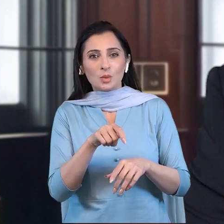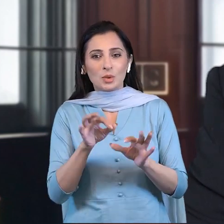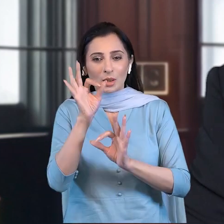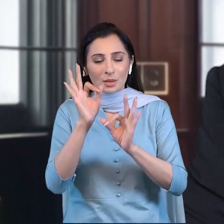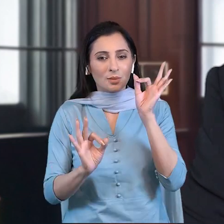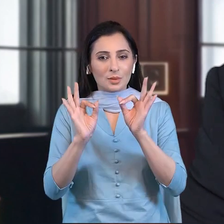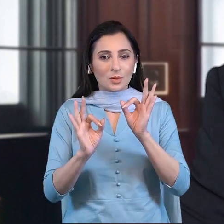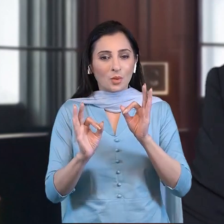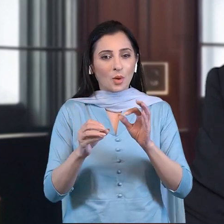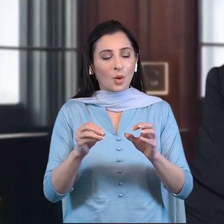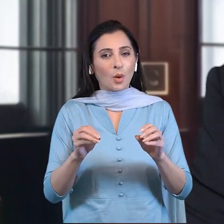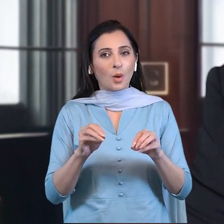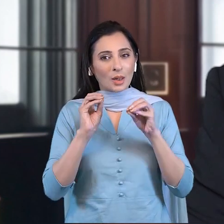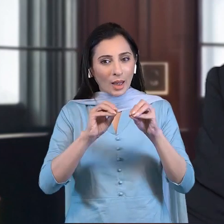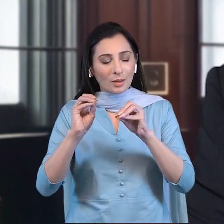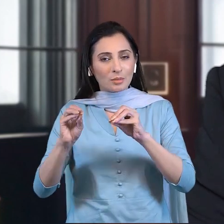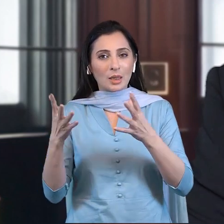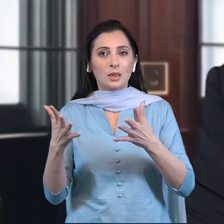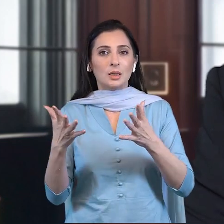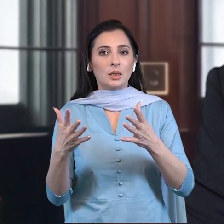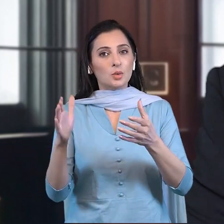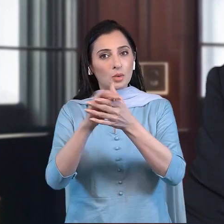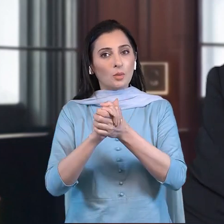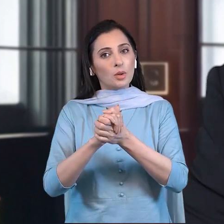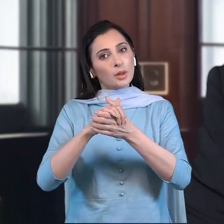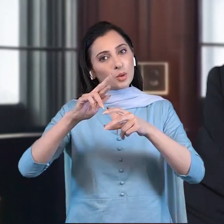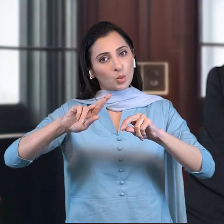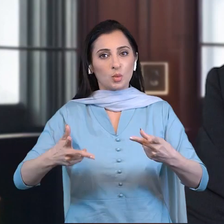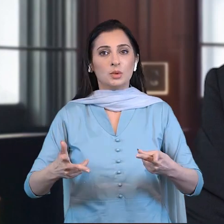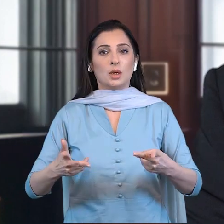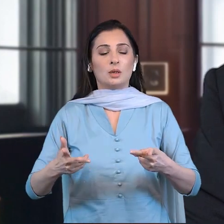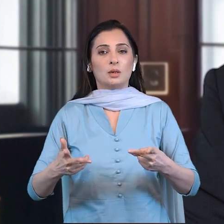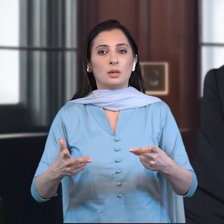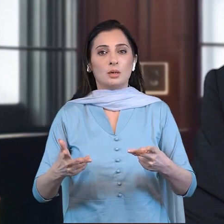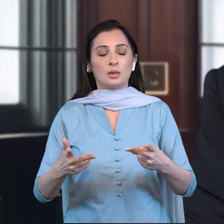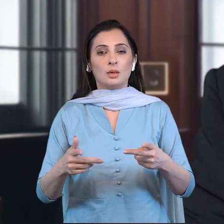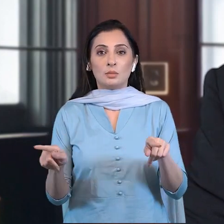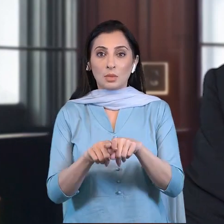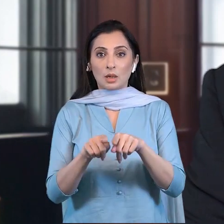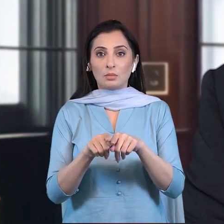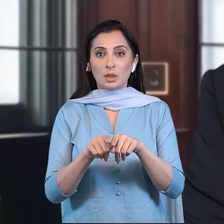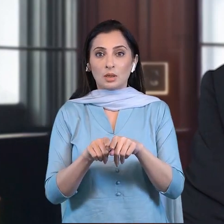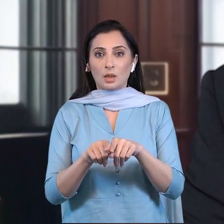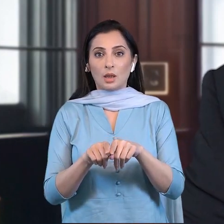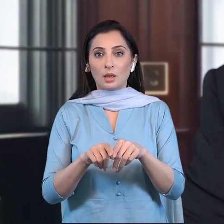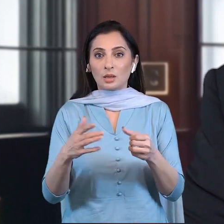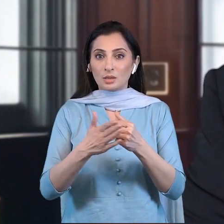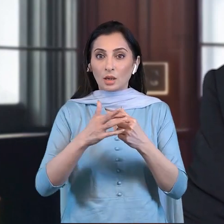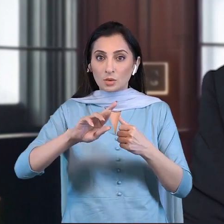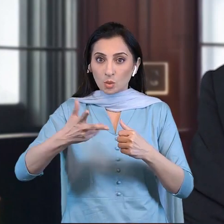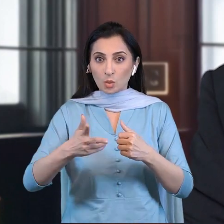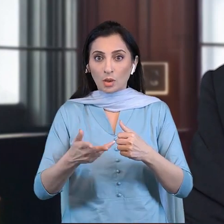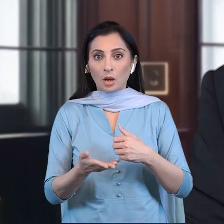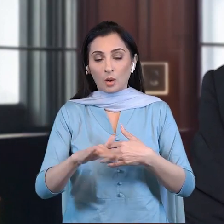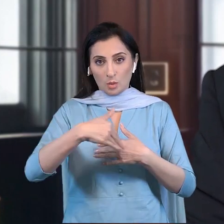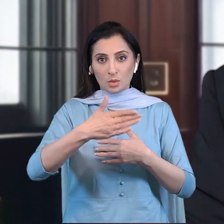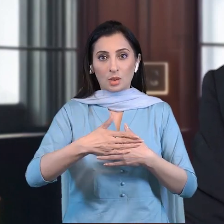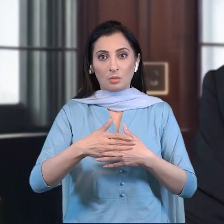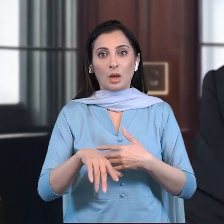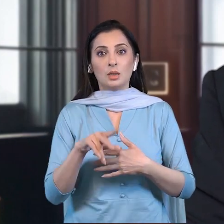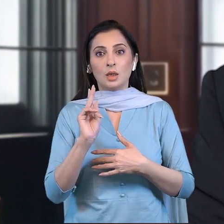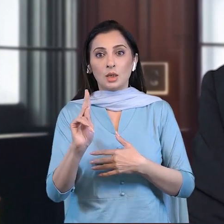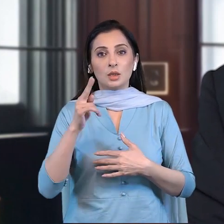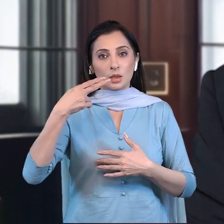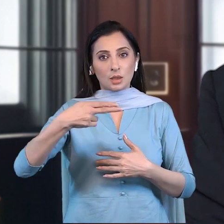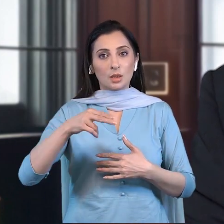لا آرڈیننس رول 8 اور 10 کے تحت اس کو بنایا گیا ہے۔ اسلام میں ریٹن نکاح